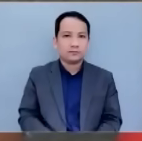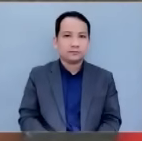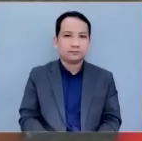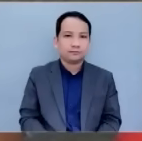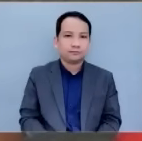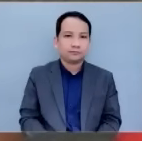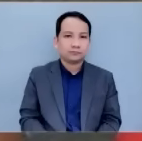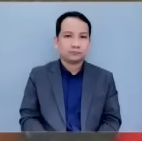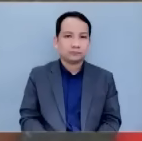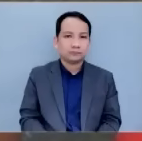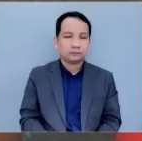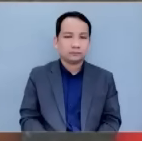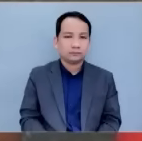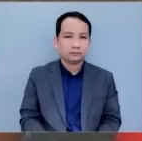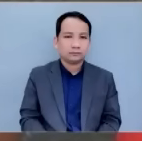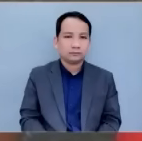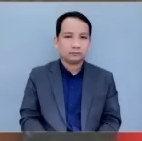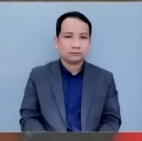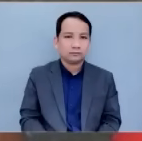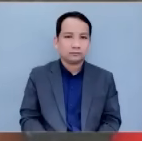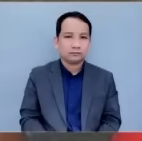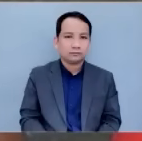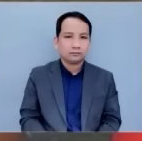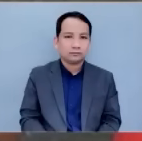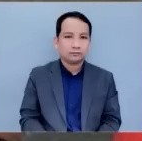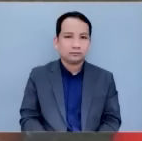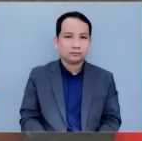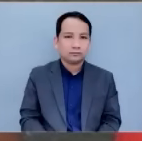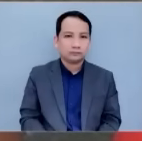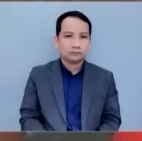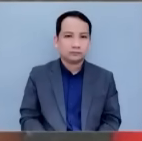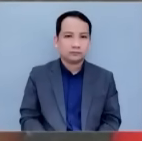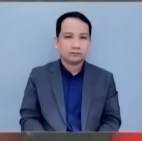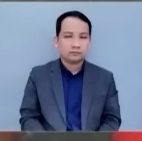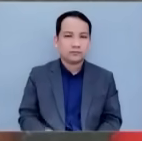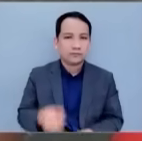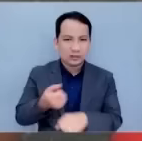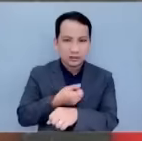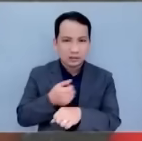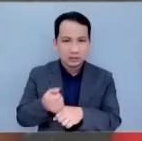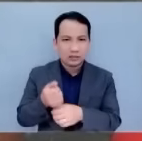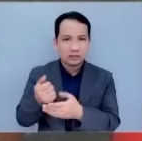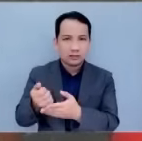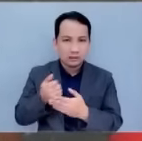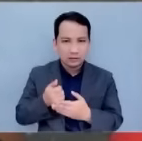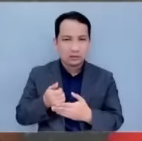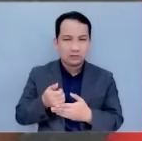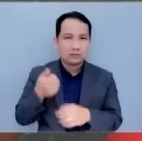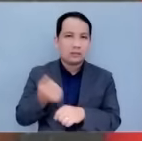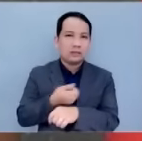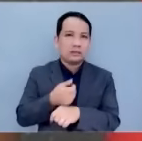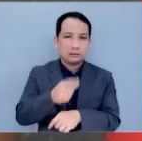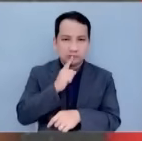tabang. Ay, ba't ka nung paita na wala kid me.